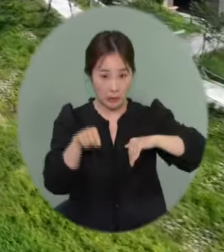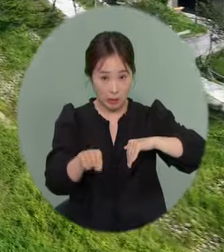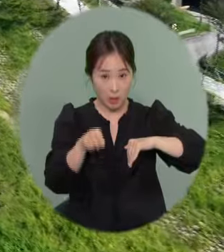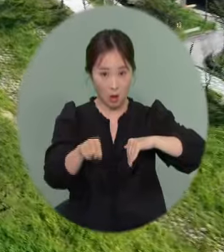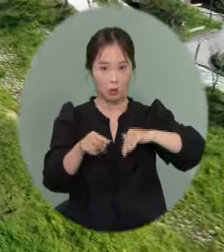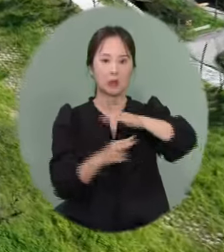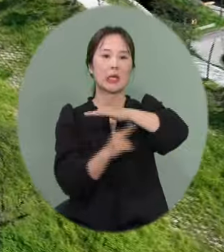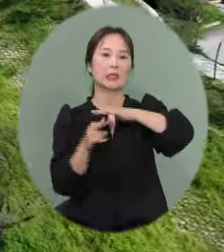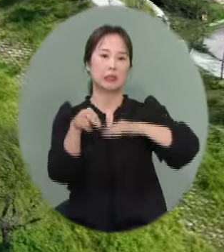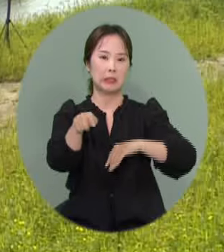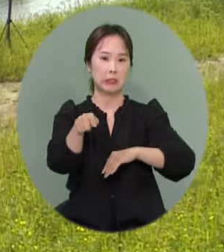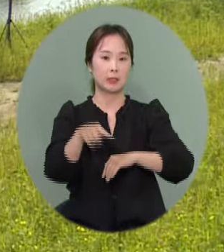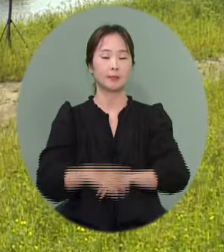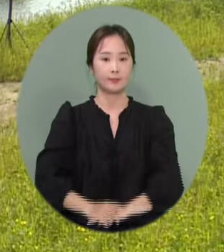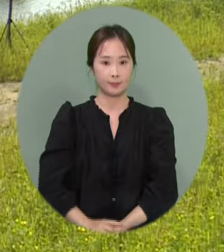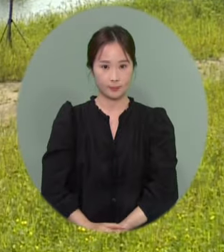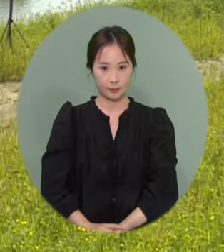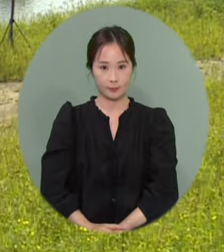서시천의 다리입니다.